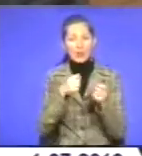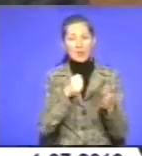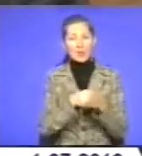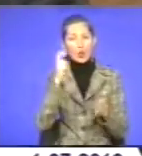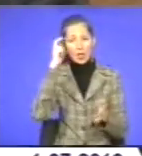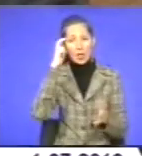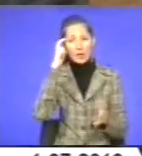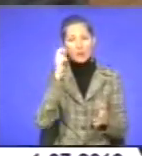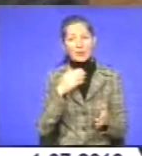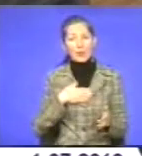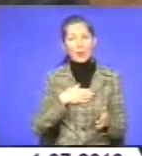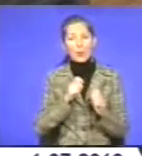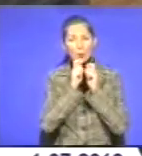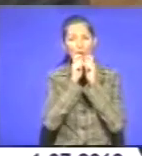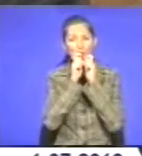пам'ятник подарували.